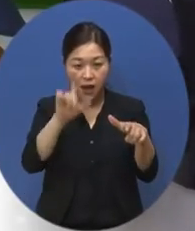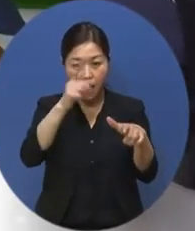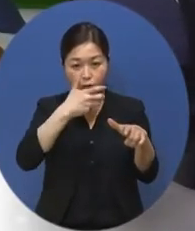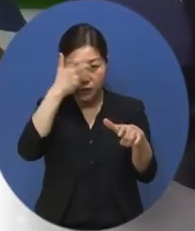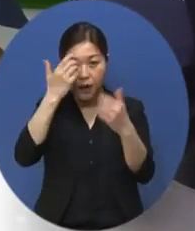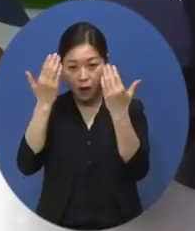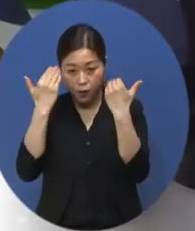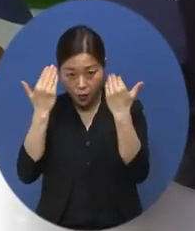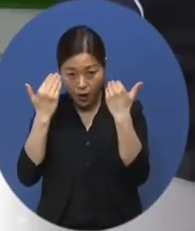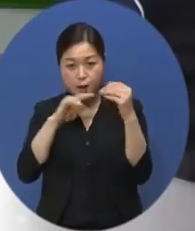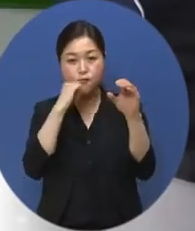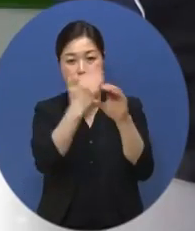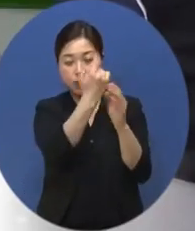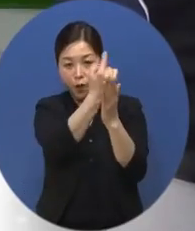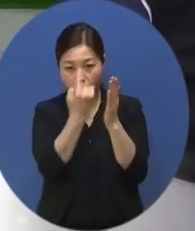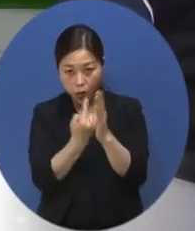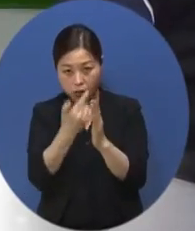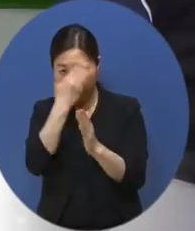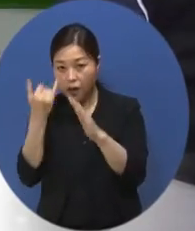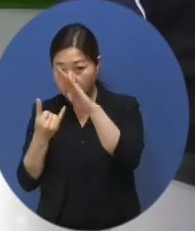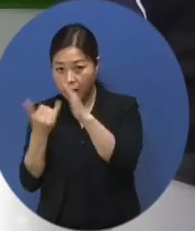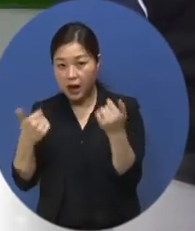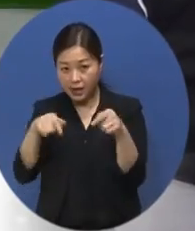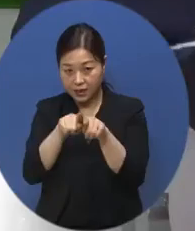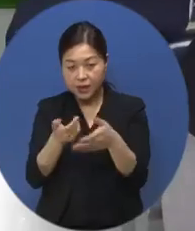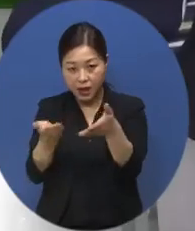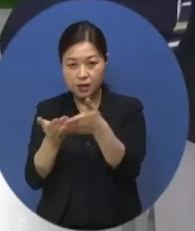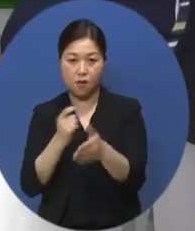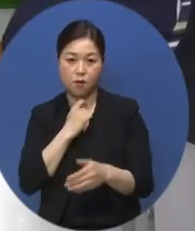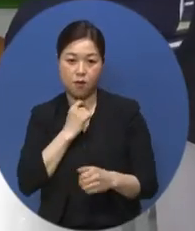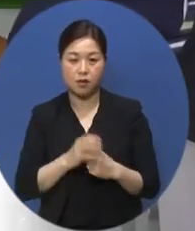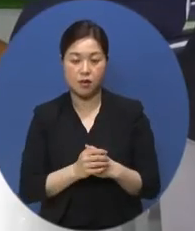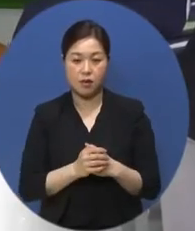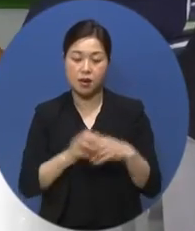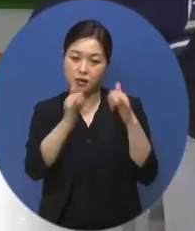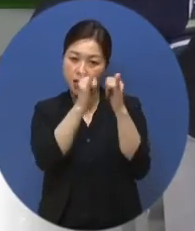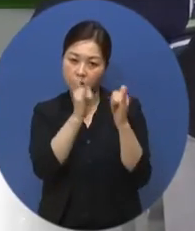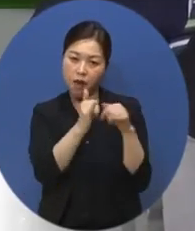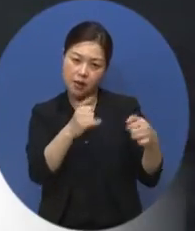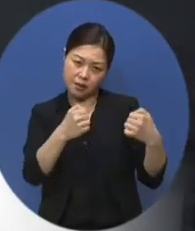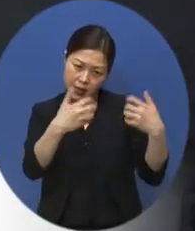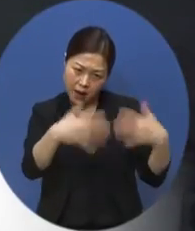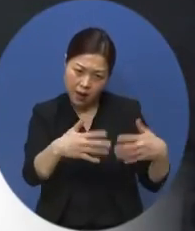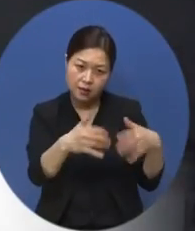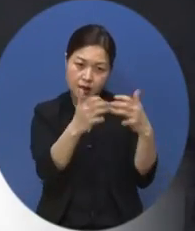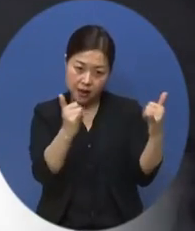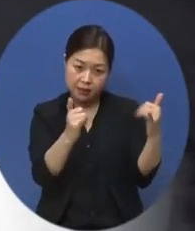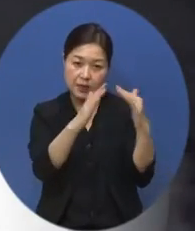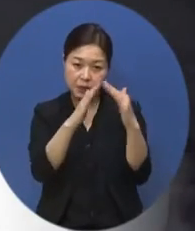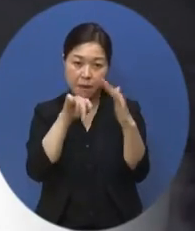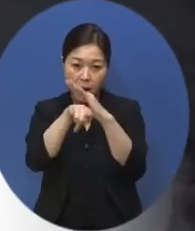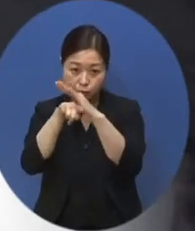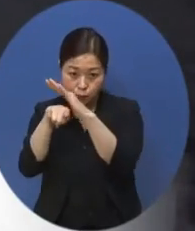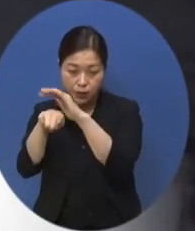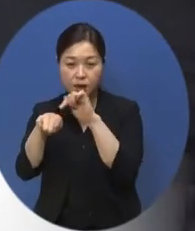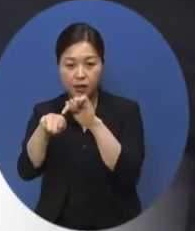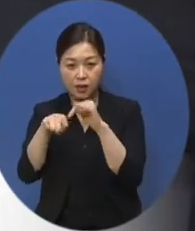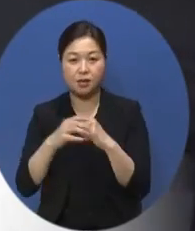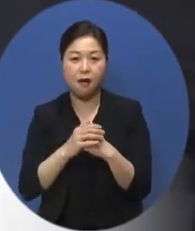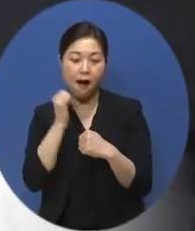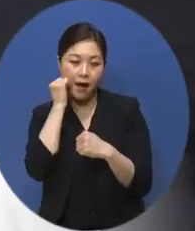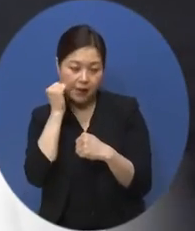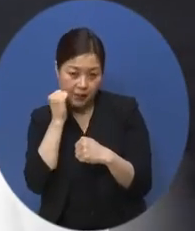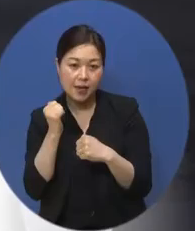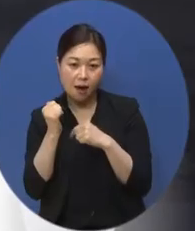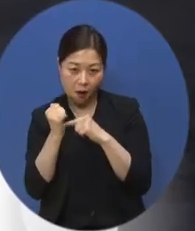랑 같이 함께 나눔을 하고자 합니다 더 사회적약자 를 방문해서 즉석에서 간식 요리